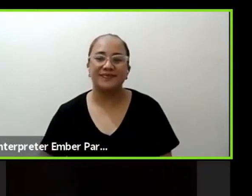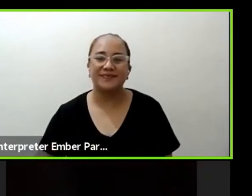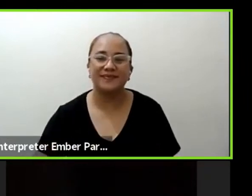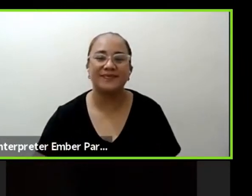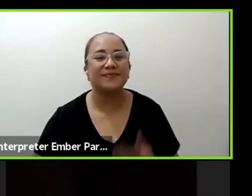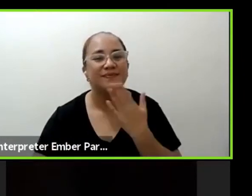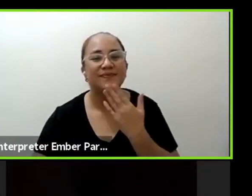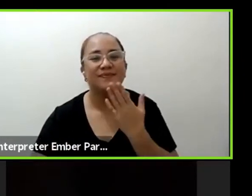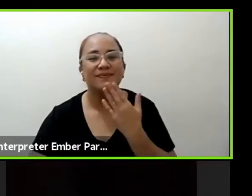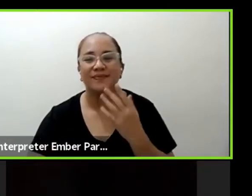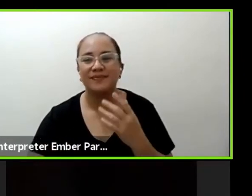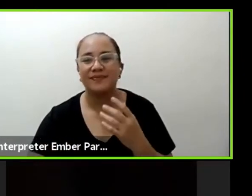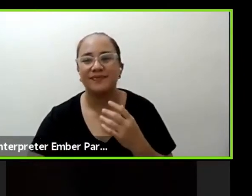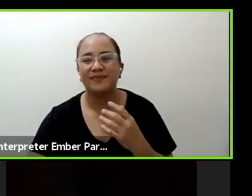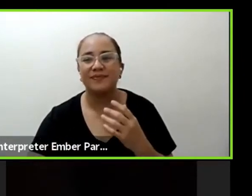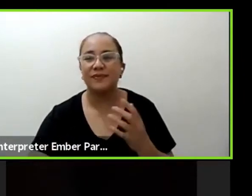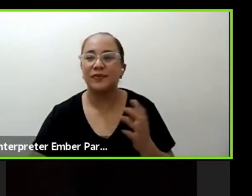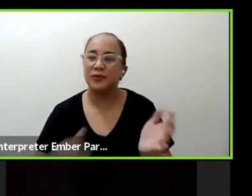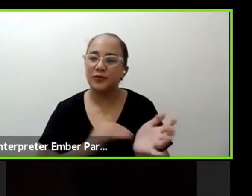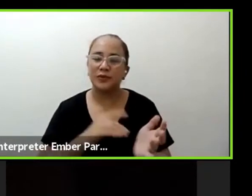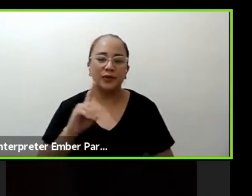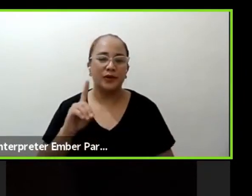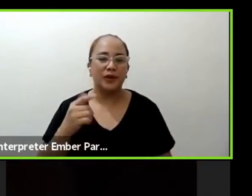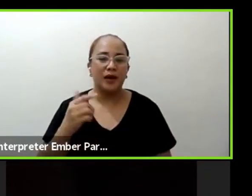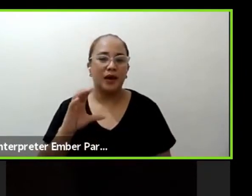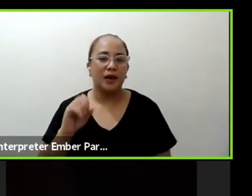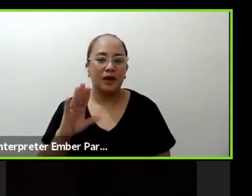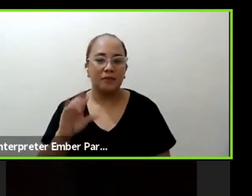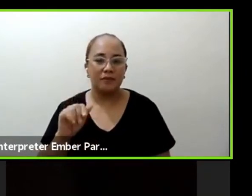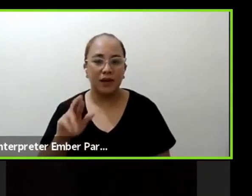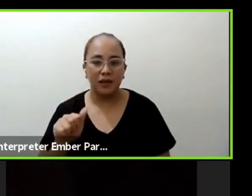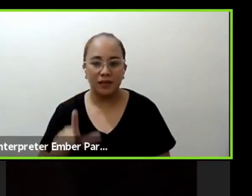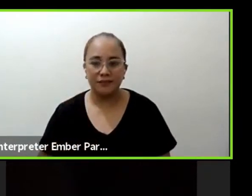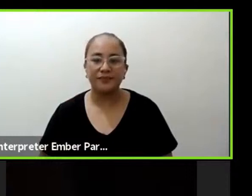Thank you very much, Dr. Cabral. Ang